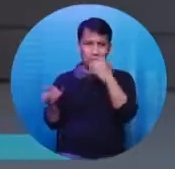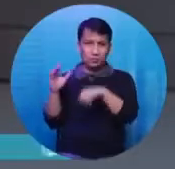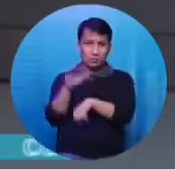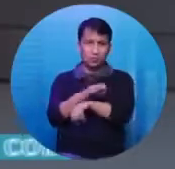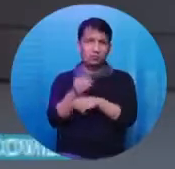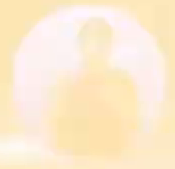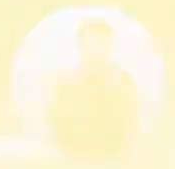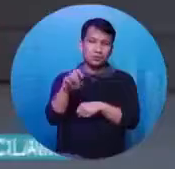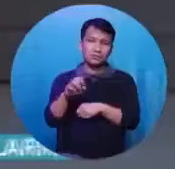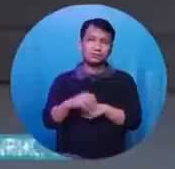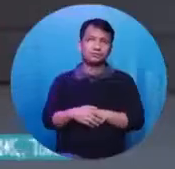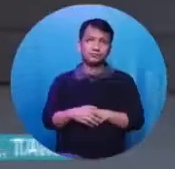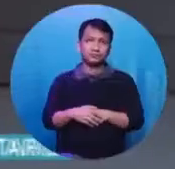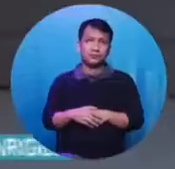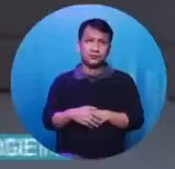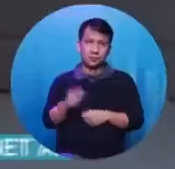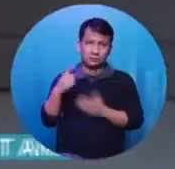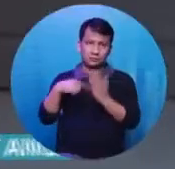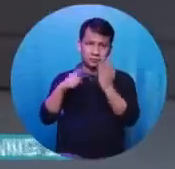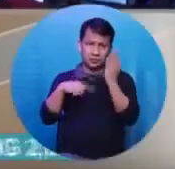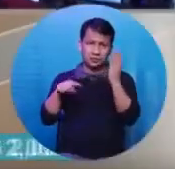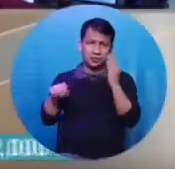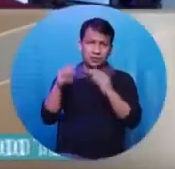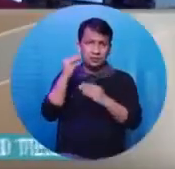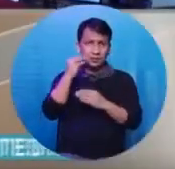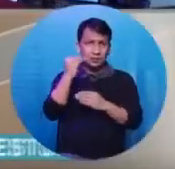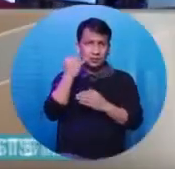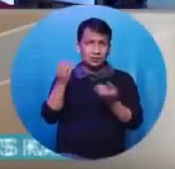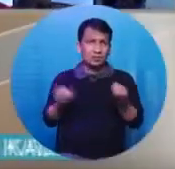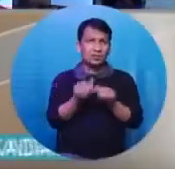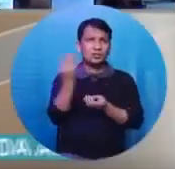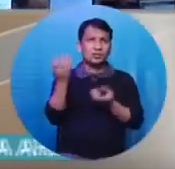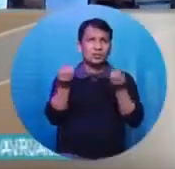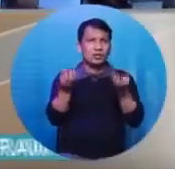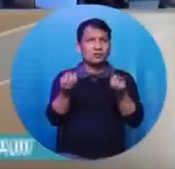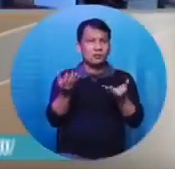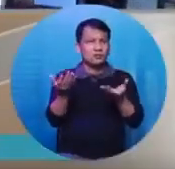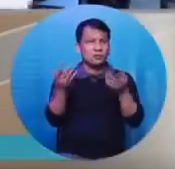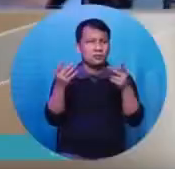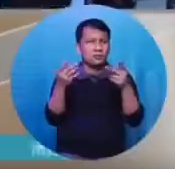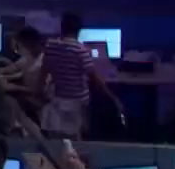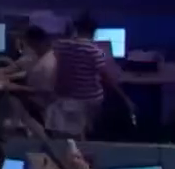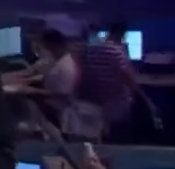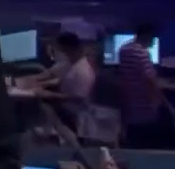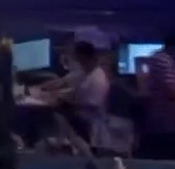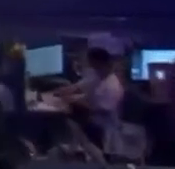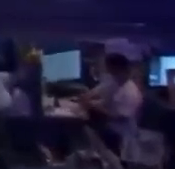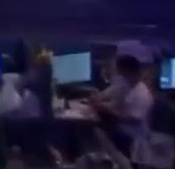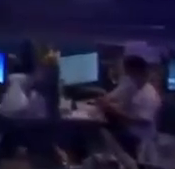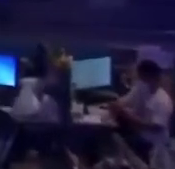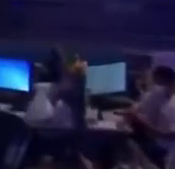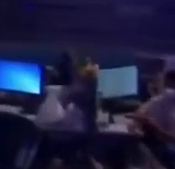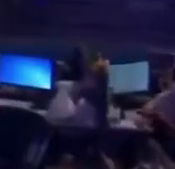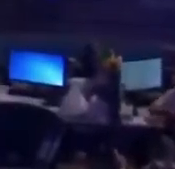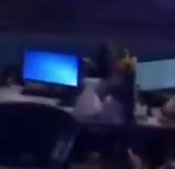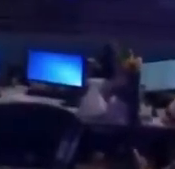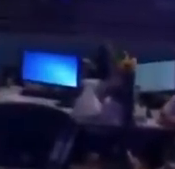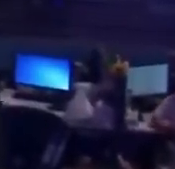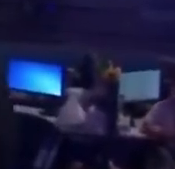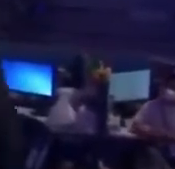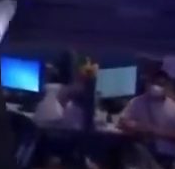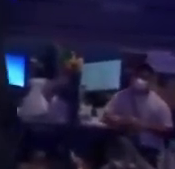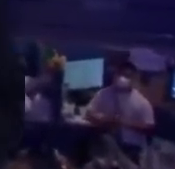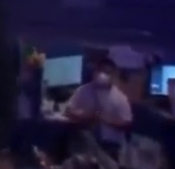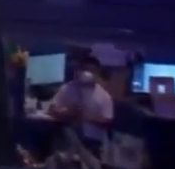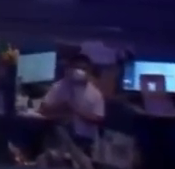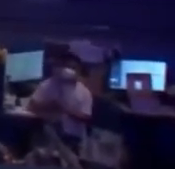rape ang kaso nyo. Timbangan na, MJ! Ilang kilo na ang comments dyan, MJ? Grabe, sobrang init na talaga, idol! Galit na galit sila.